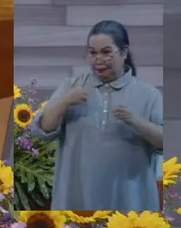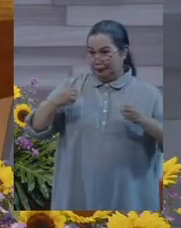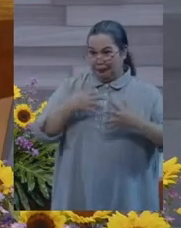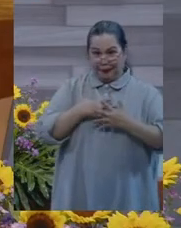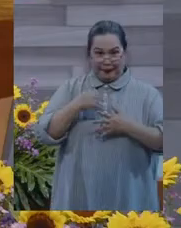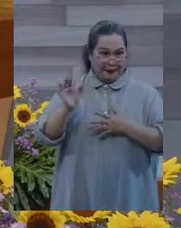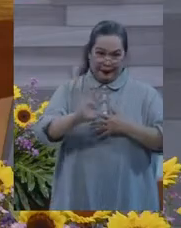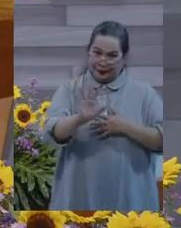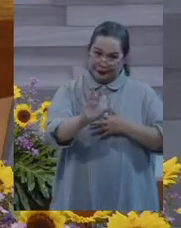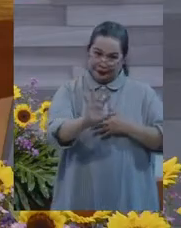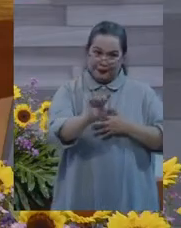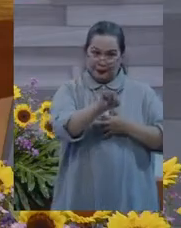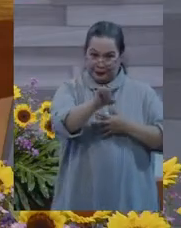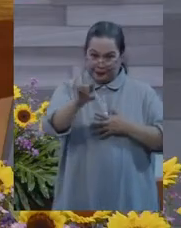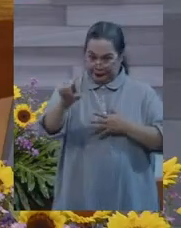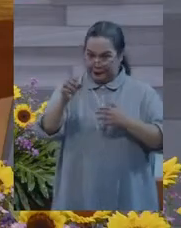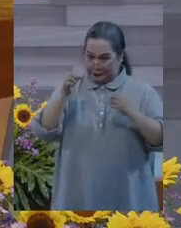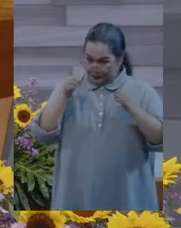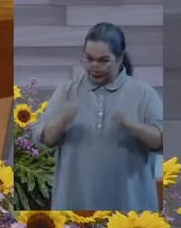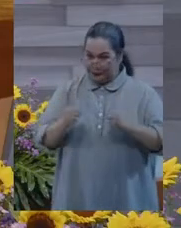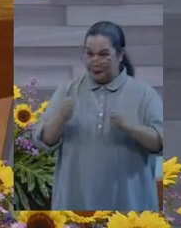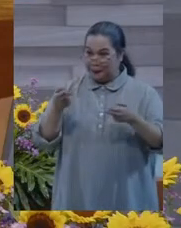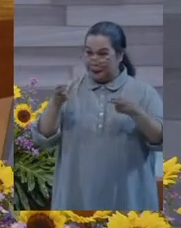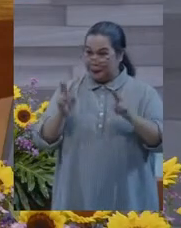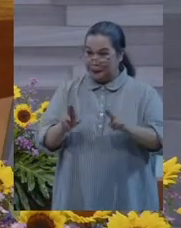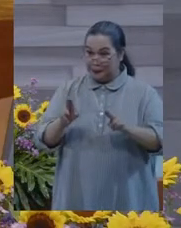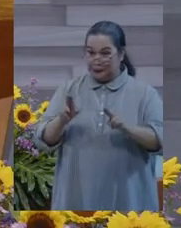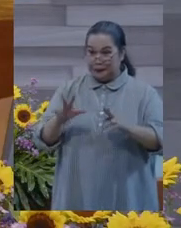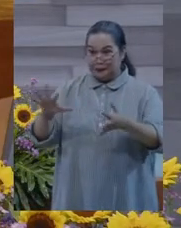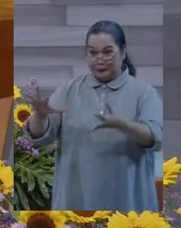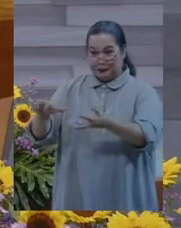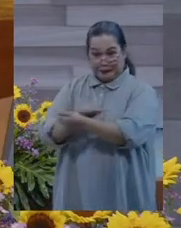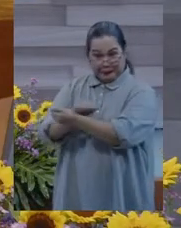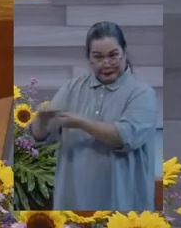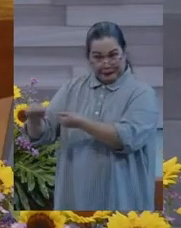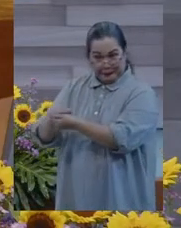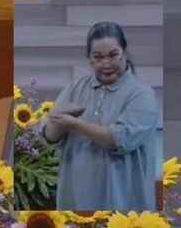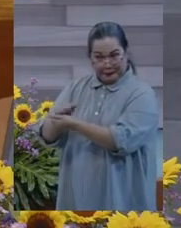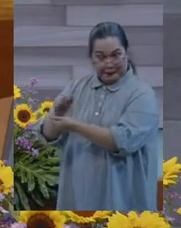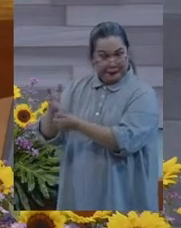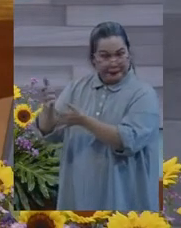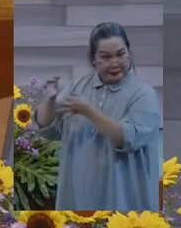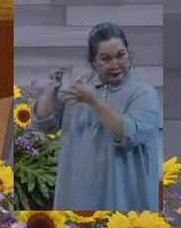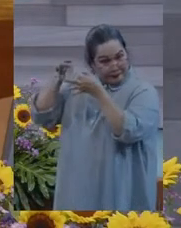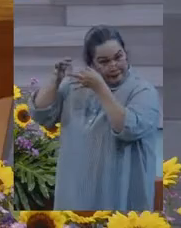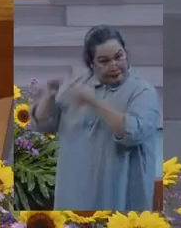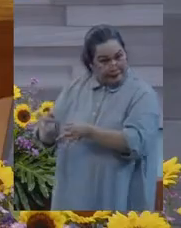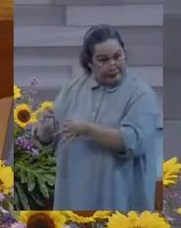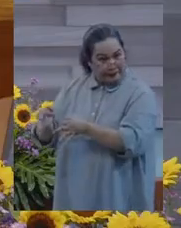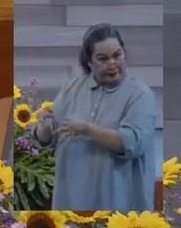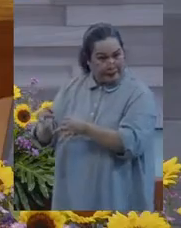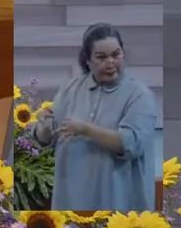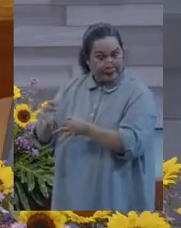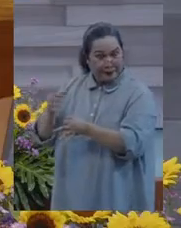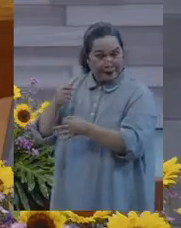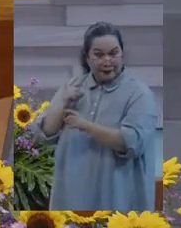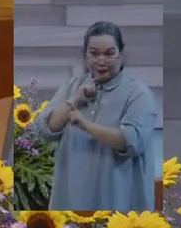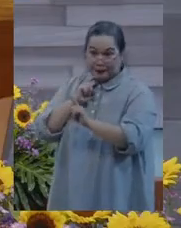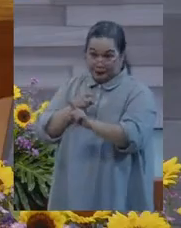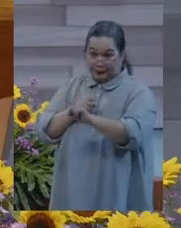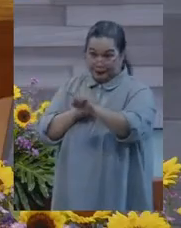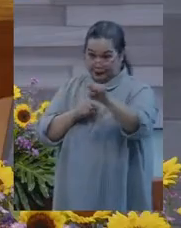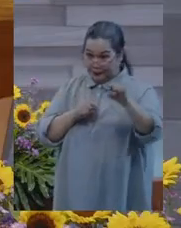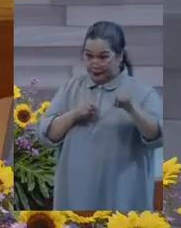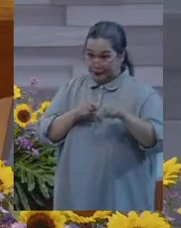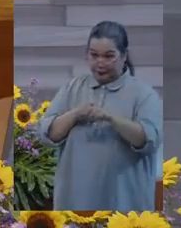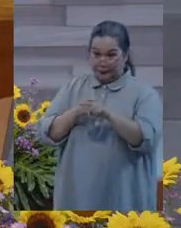katakutan. Ang kanilang kahihinatnan ay pagkasira at ang kanilang katulan ay tiyak. Tayo nga